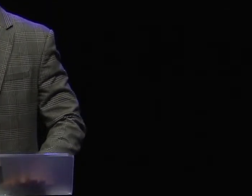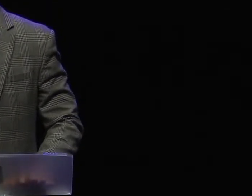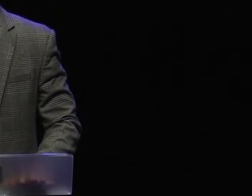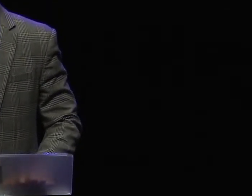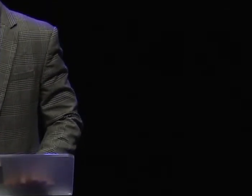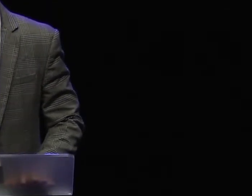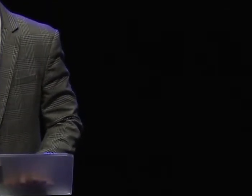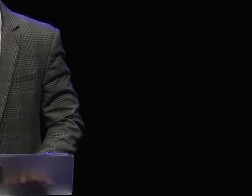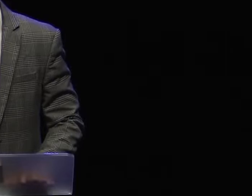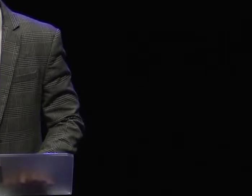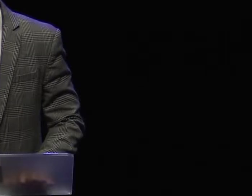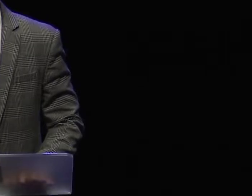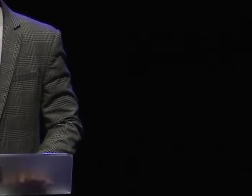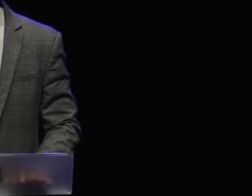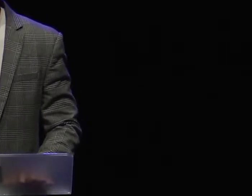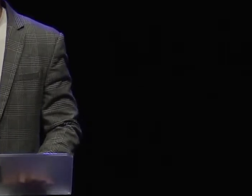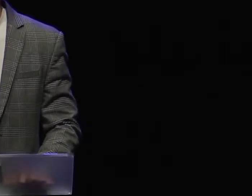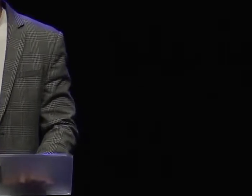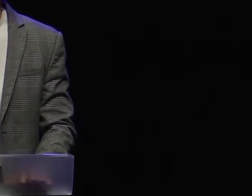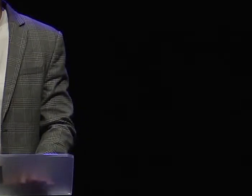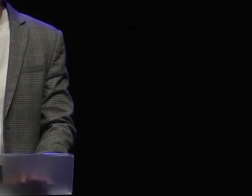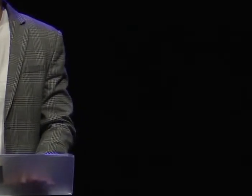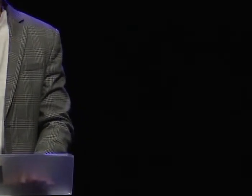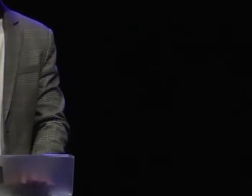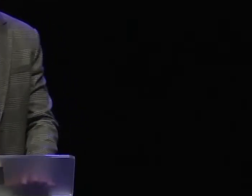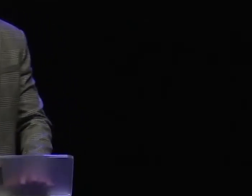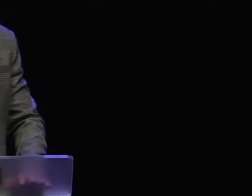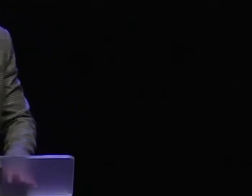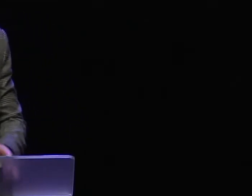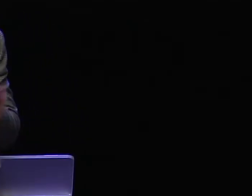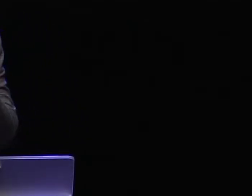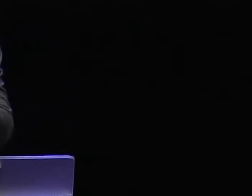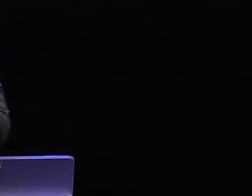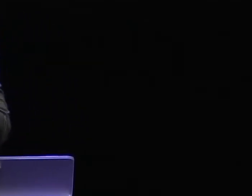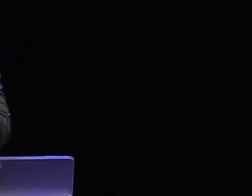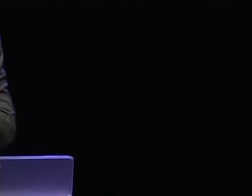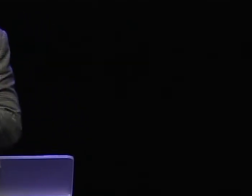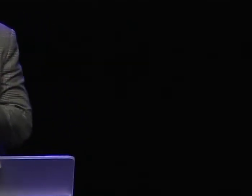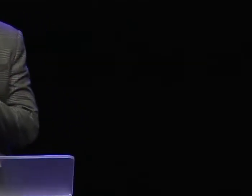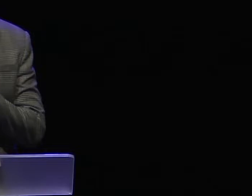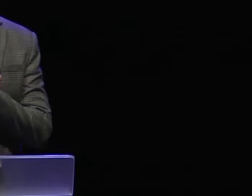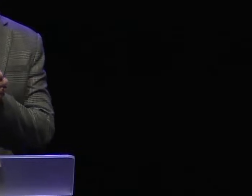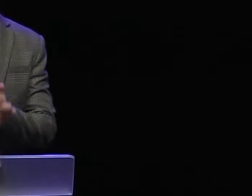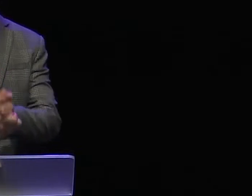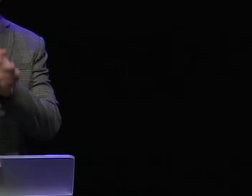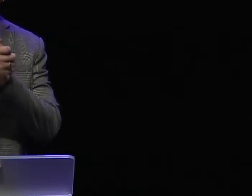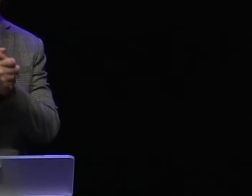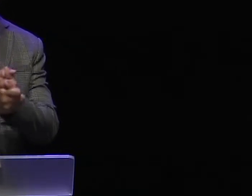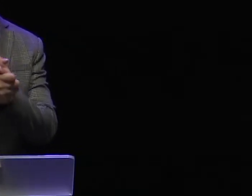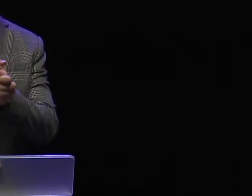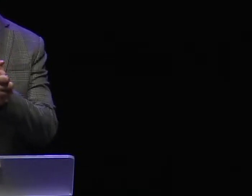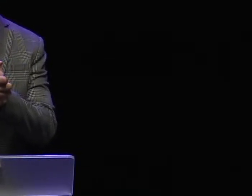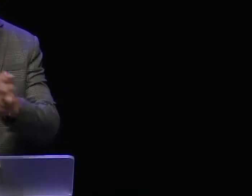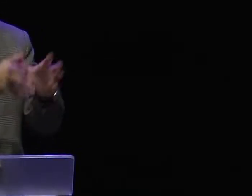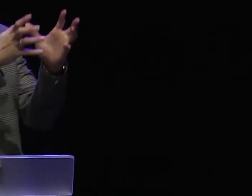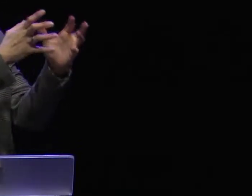punya sejarah yang mirip. Karena itu sekarang mari kita merapatkan diri, kita satu hati dengan firman Allah. Karena yang kita